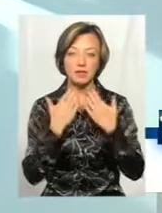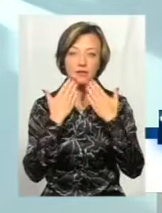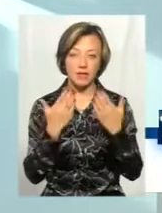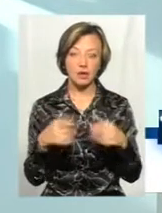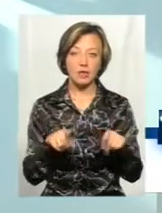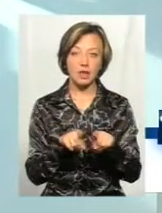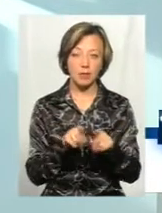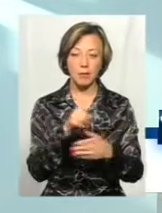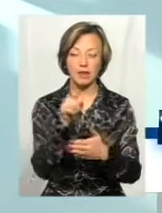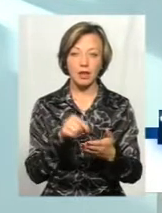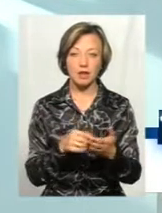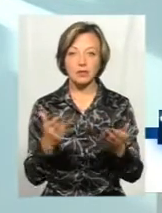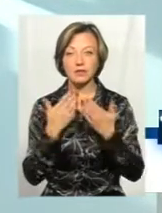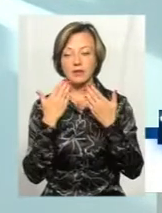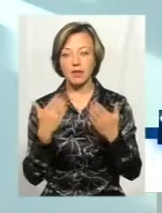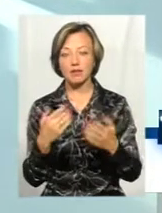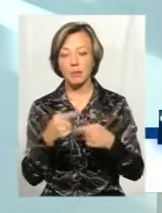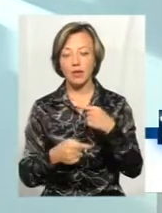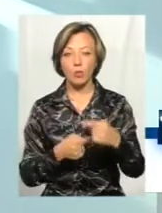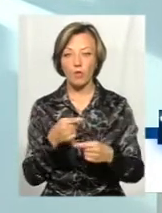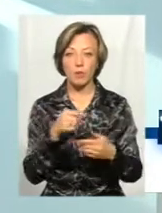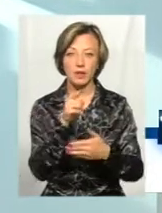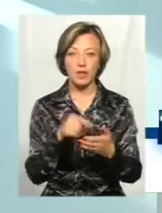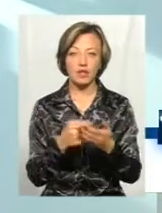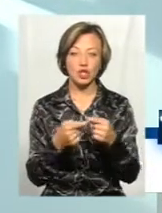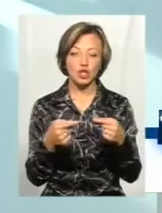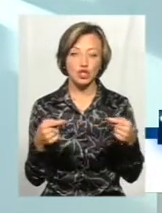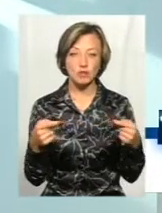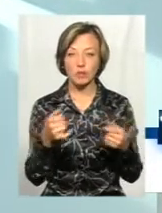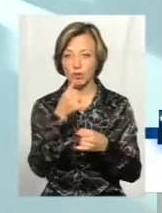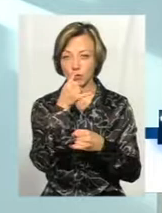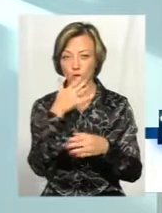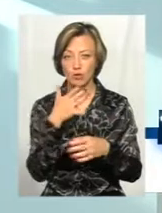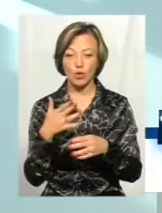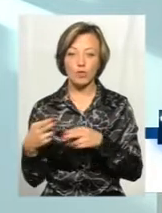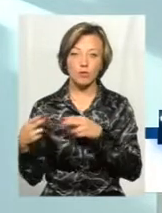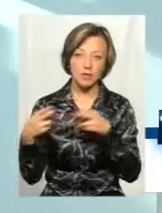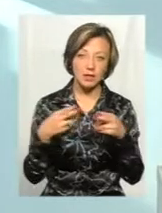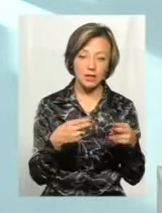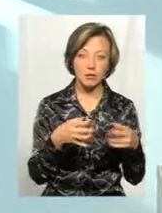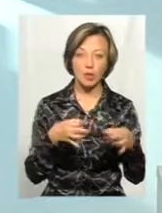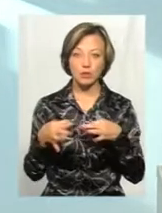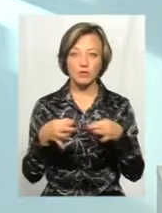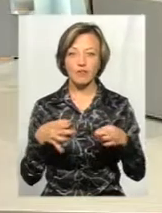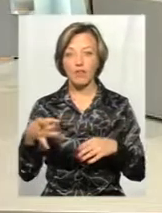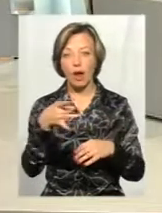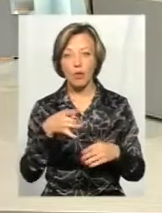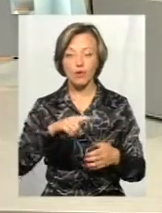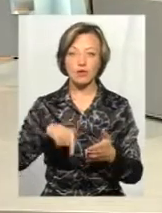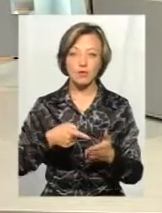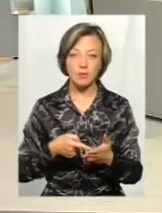з такими з питаннями, які звертаються з спадковими питаннями і іншими, які не можуть фізично доїхати і проконсультуватися в районі, в